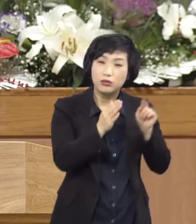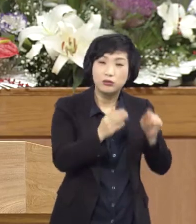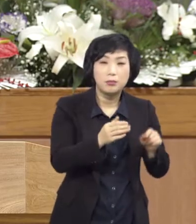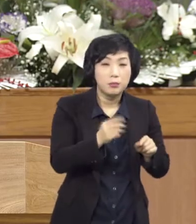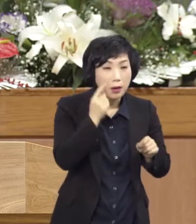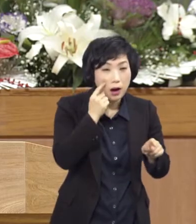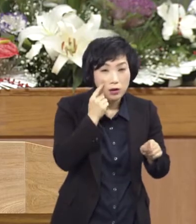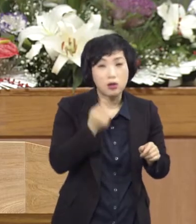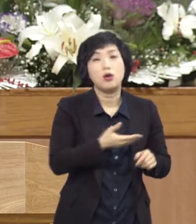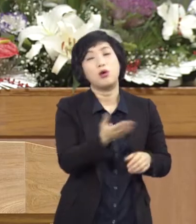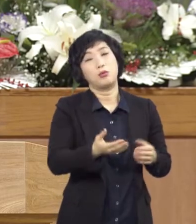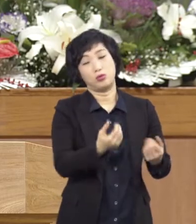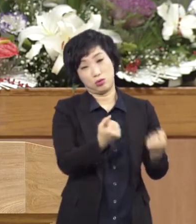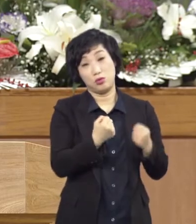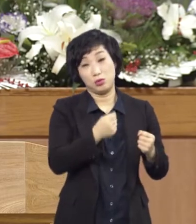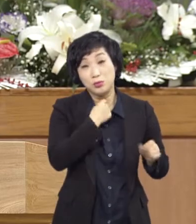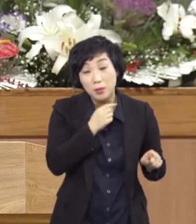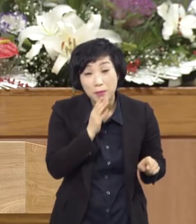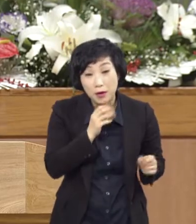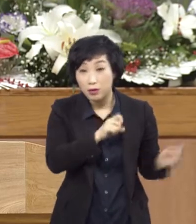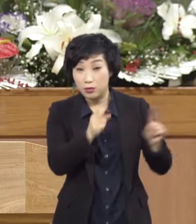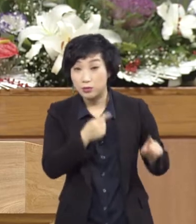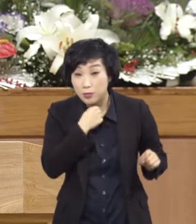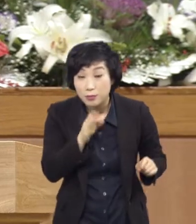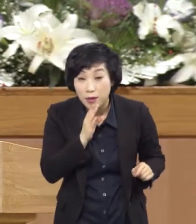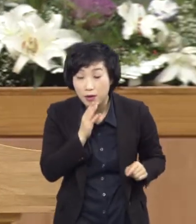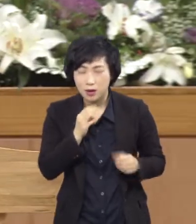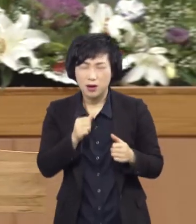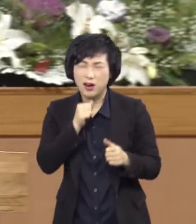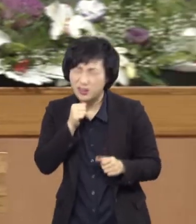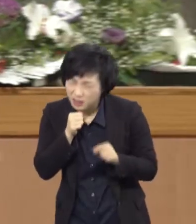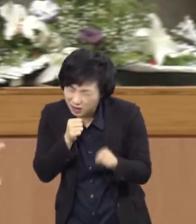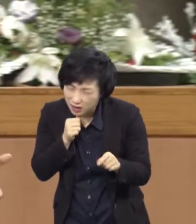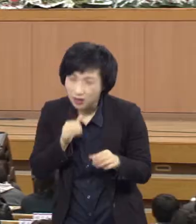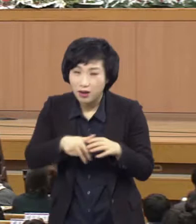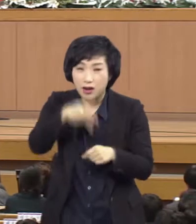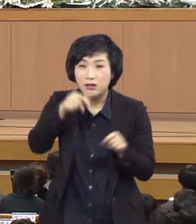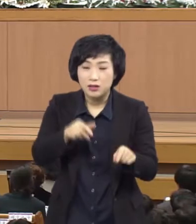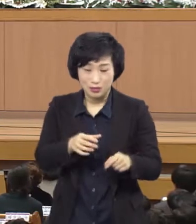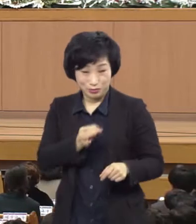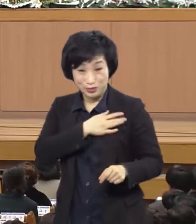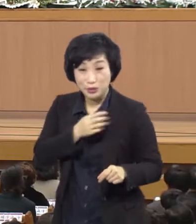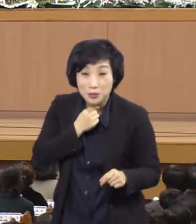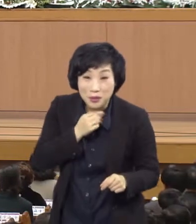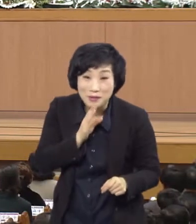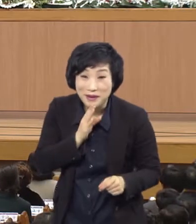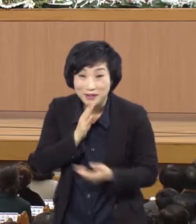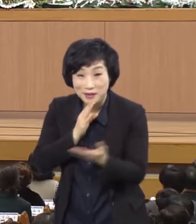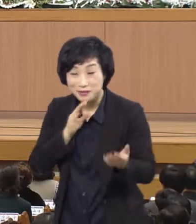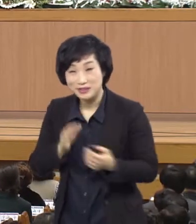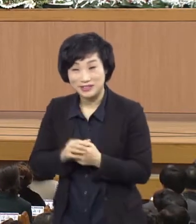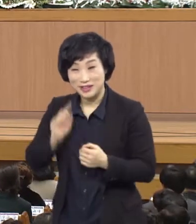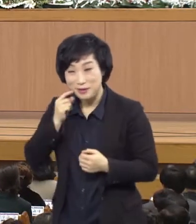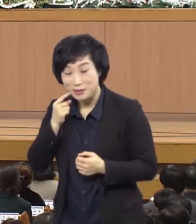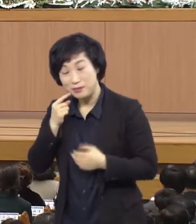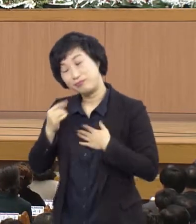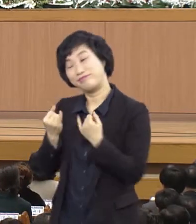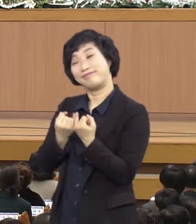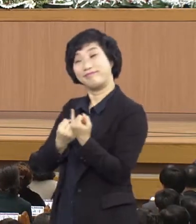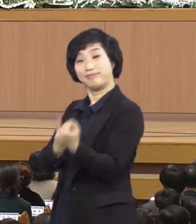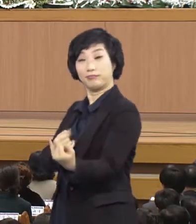본능, 가난한 자는 부유하고 싶은 본능, 예, 예쁜 자는 더 예쁘고 싶은